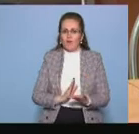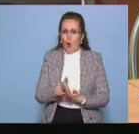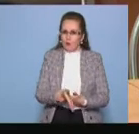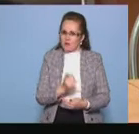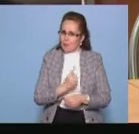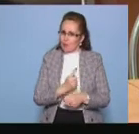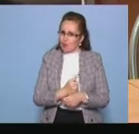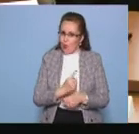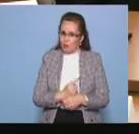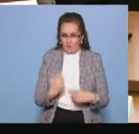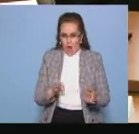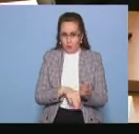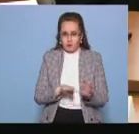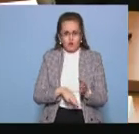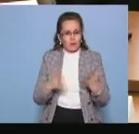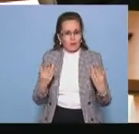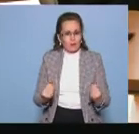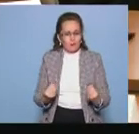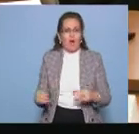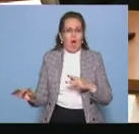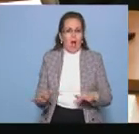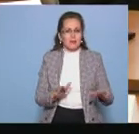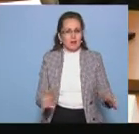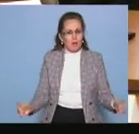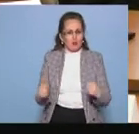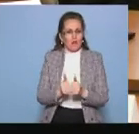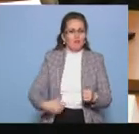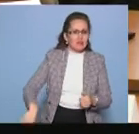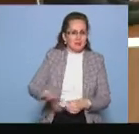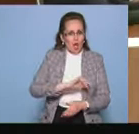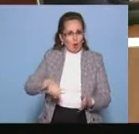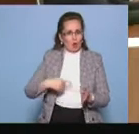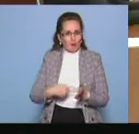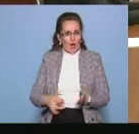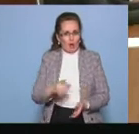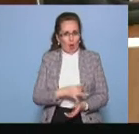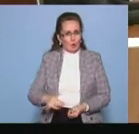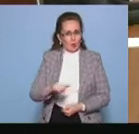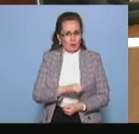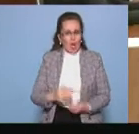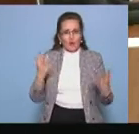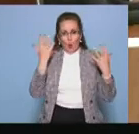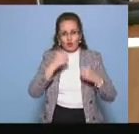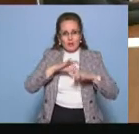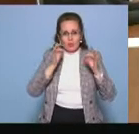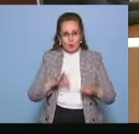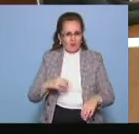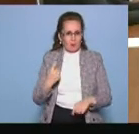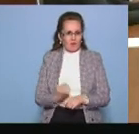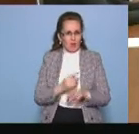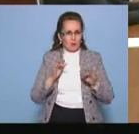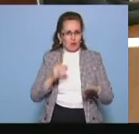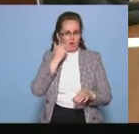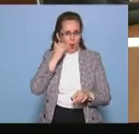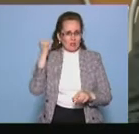обычные дни. К акции присоединились все города и районы республики. Напомню, «Ночь искусств» впервые прошла в Москве